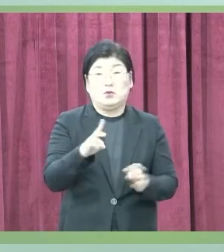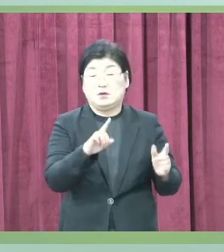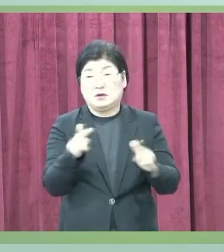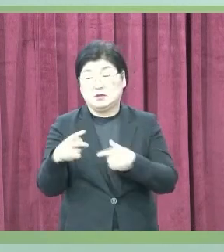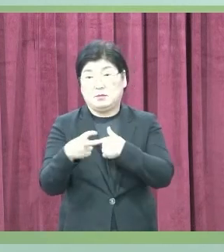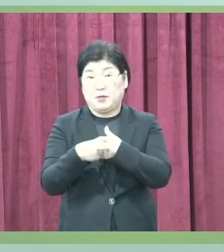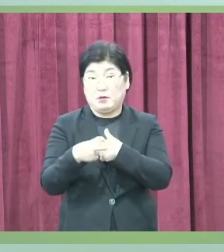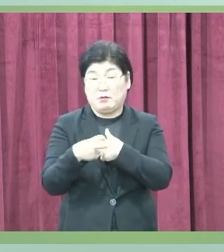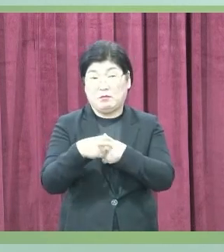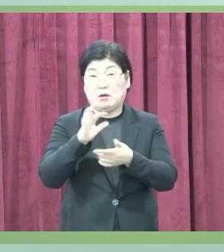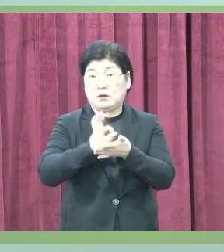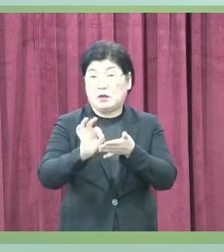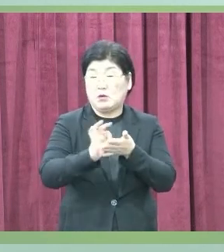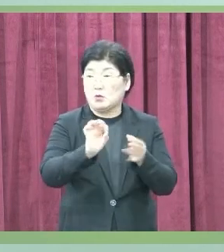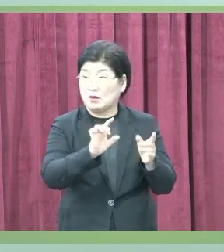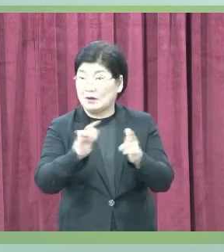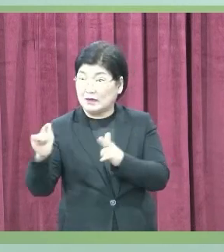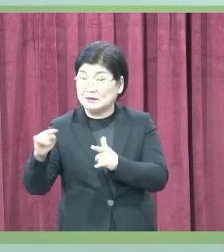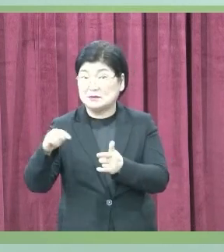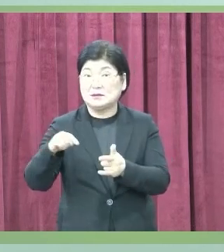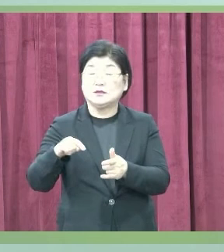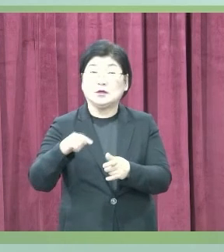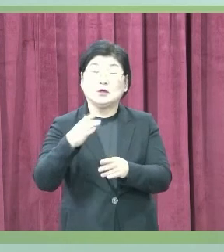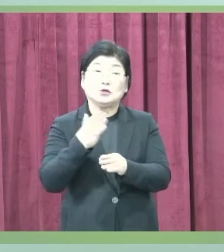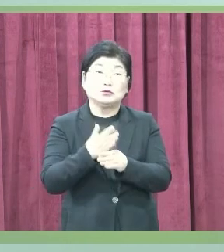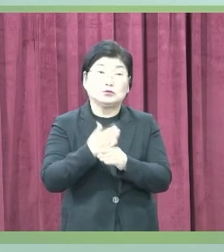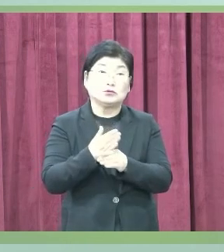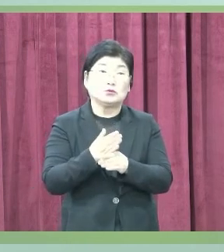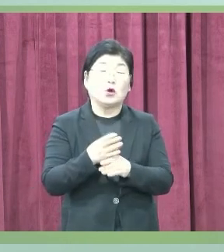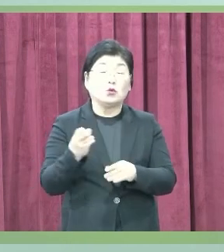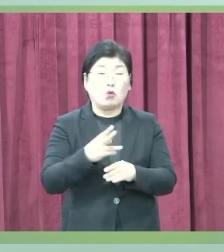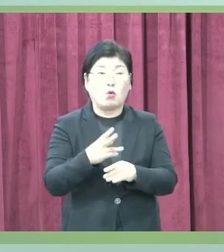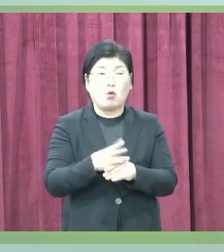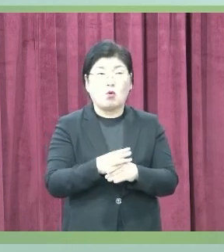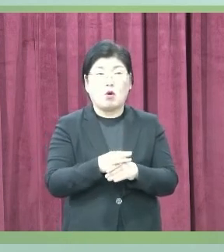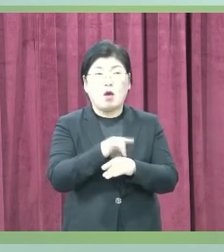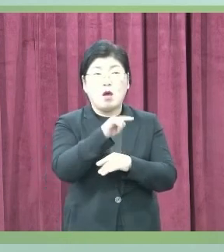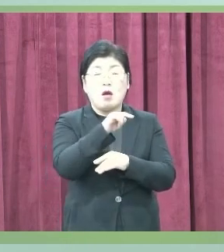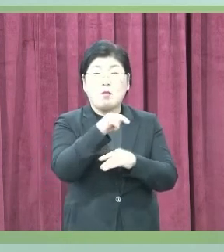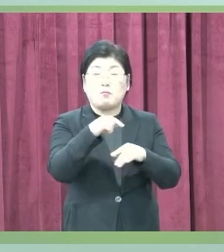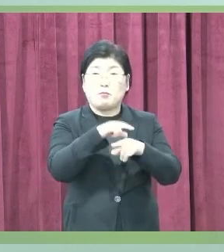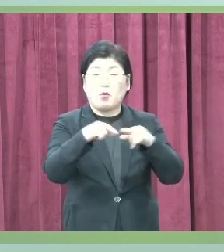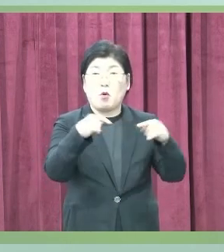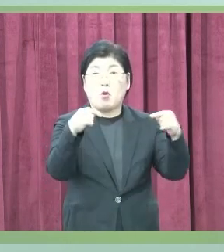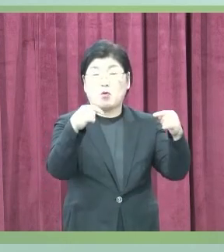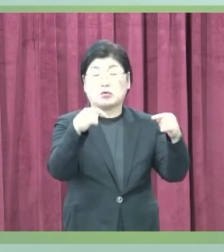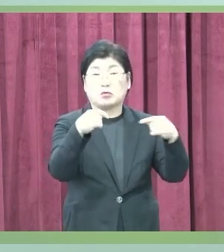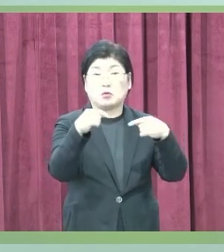의료 이용도 조금 많이 하는데, 또 외래보다 입원이 많고, 사망도 암으로 인한